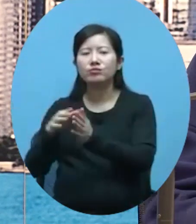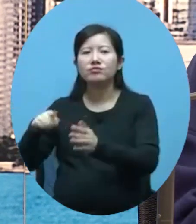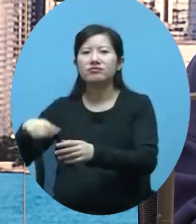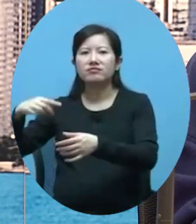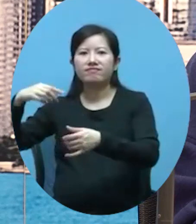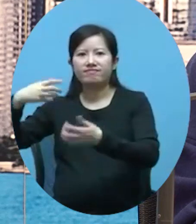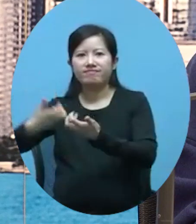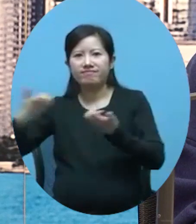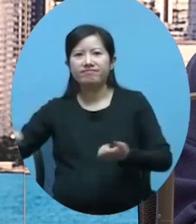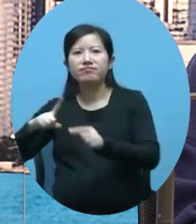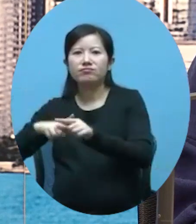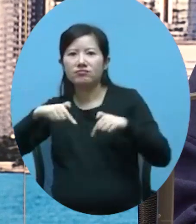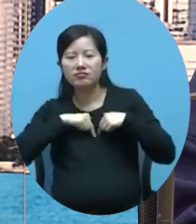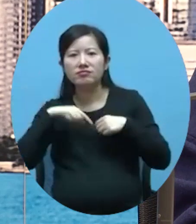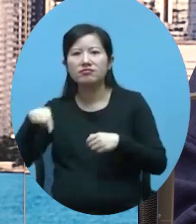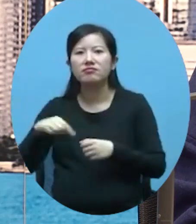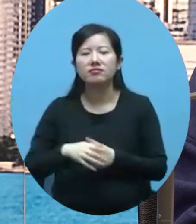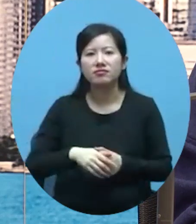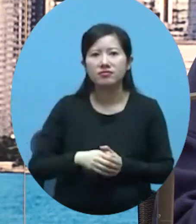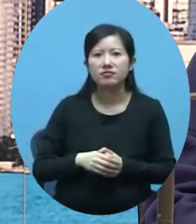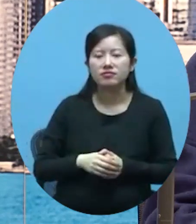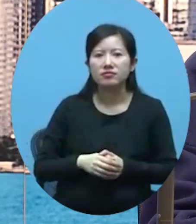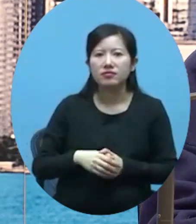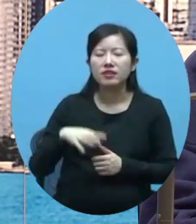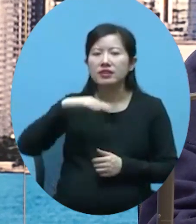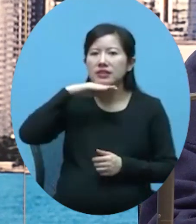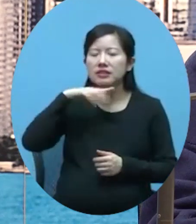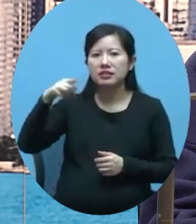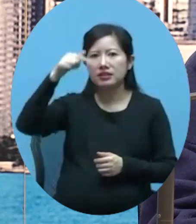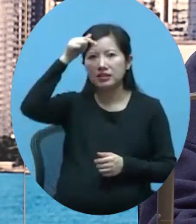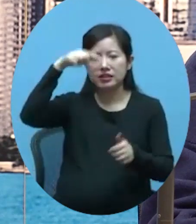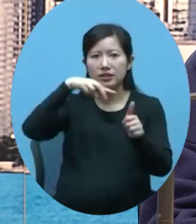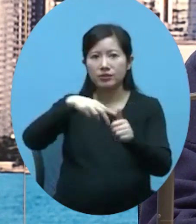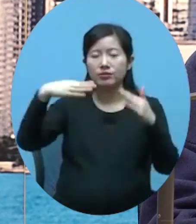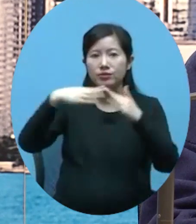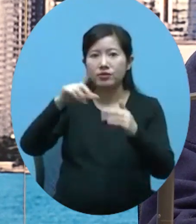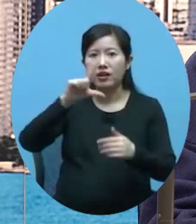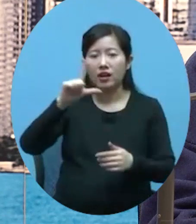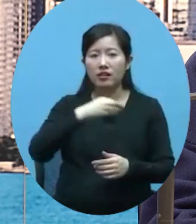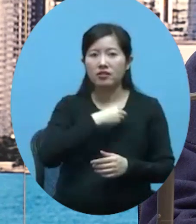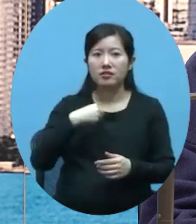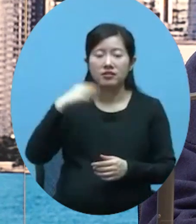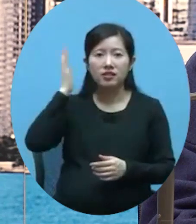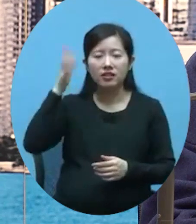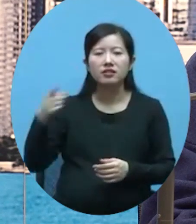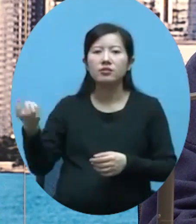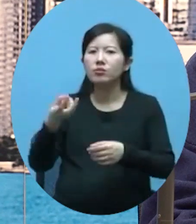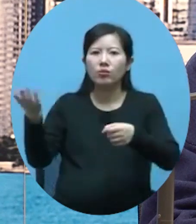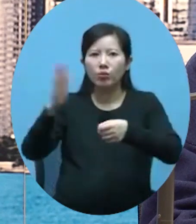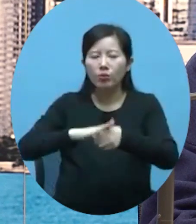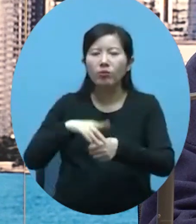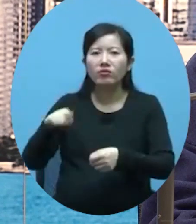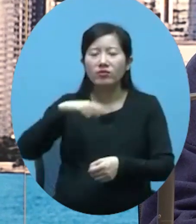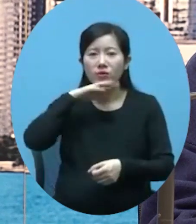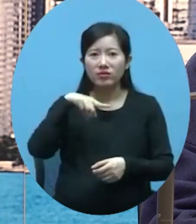一般来讲呢我知道医管局或者待会刘医生可以补充就是如果是一些怀疑个案那